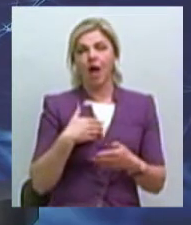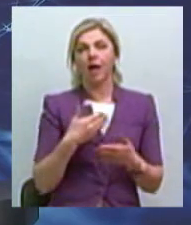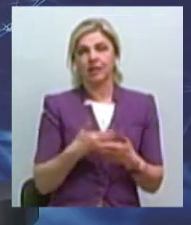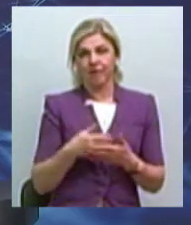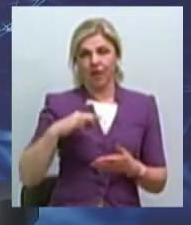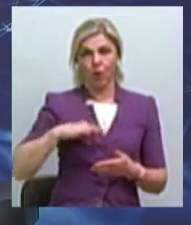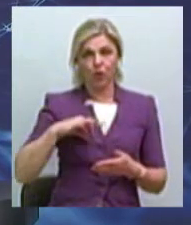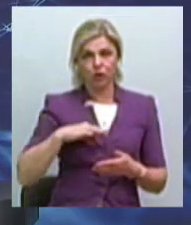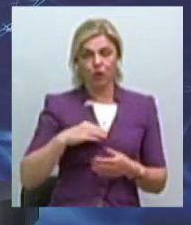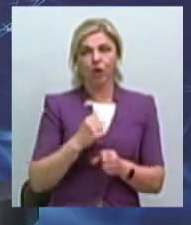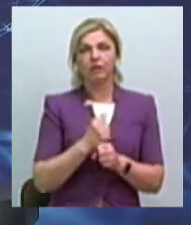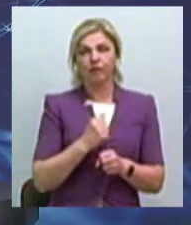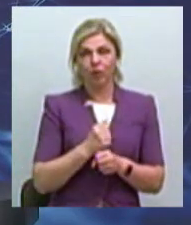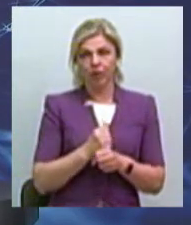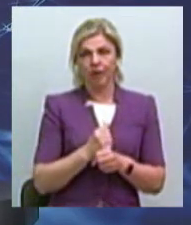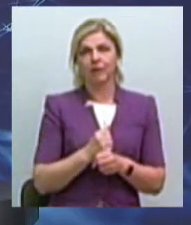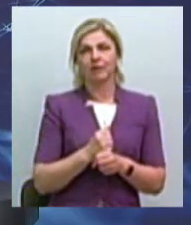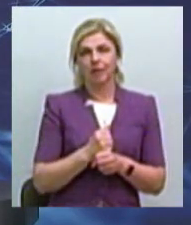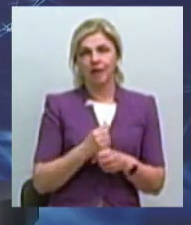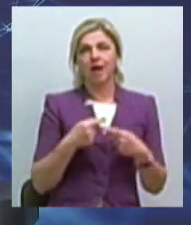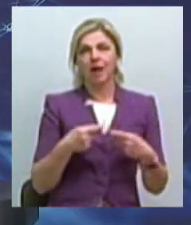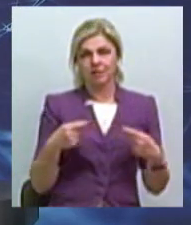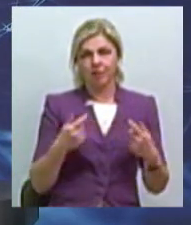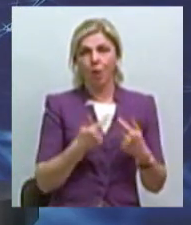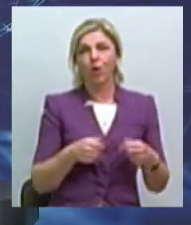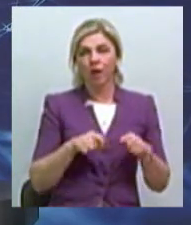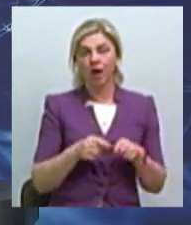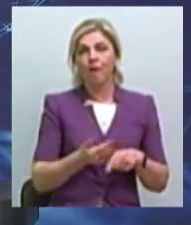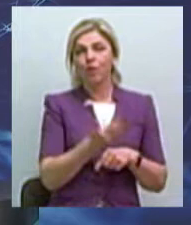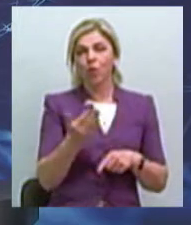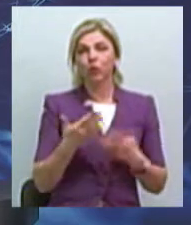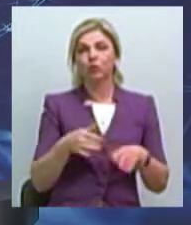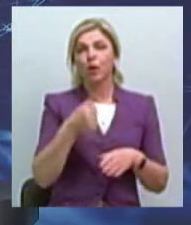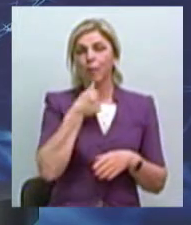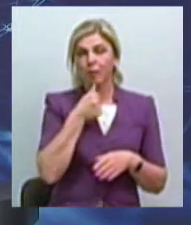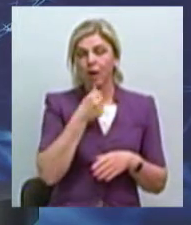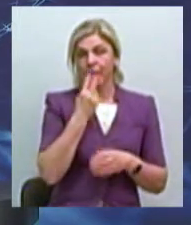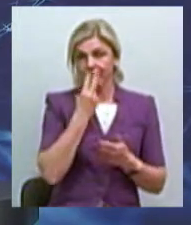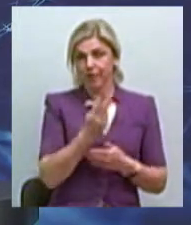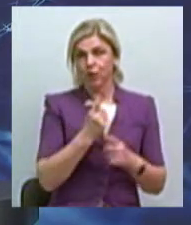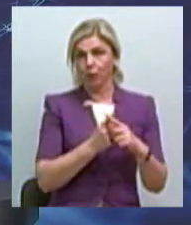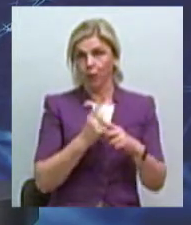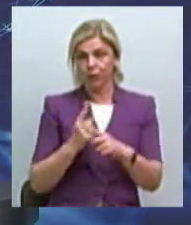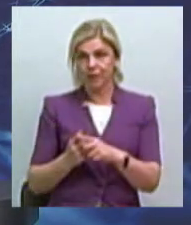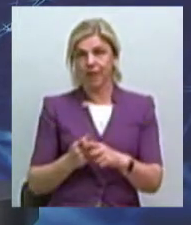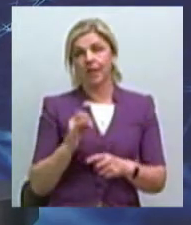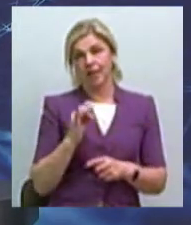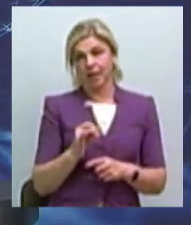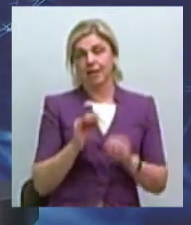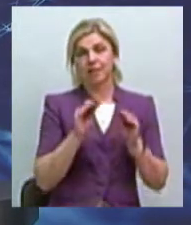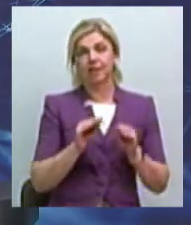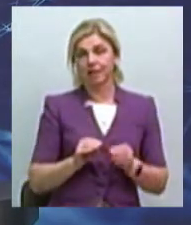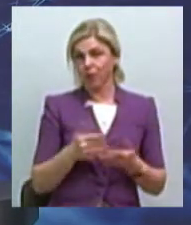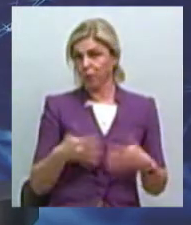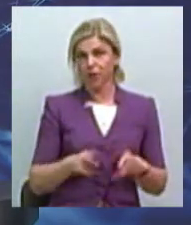користуються створенням між муніципальними договорами. Вони вже попробували, бачать ці плюси і складають, вже не